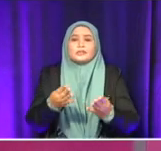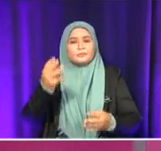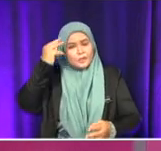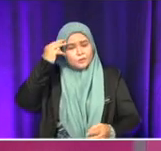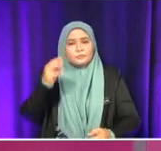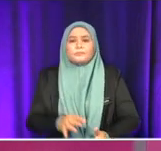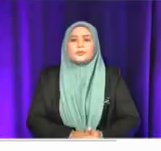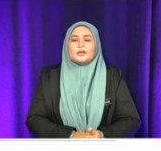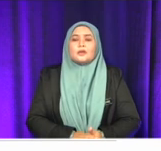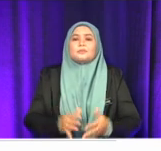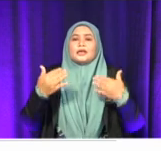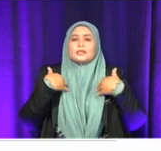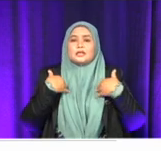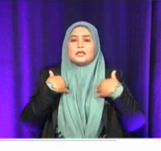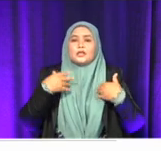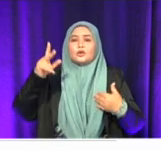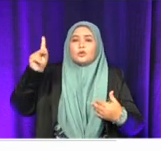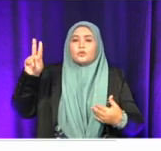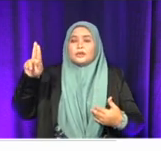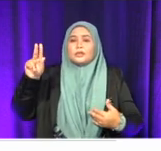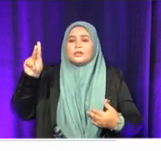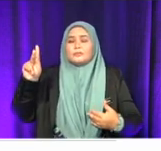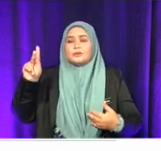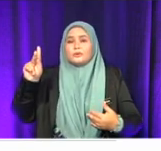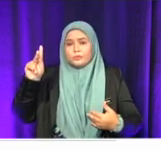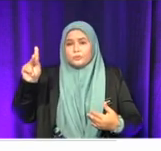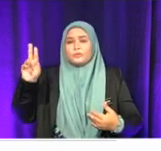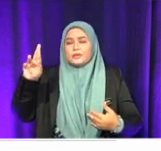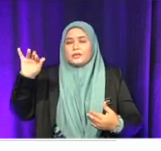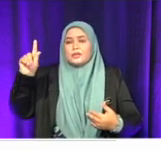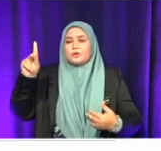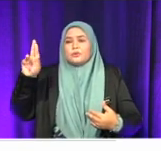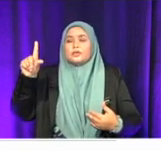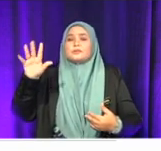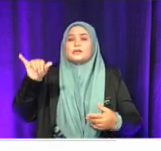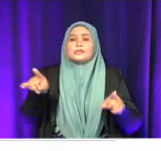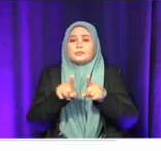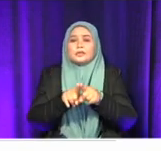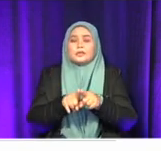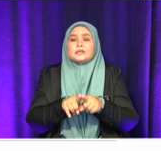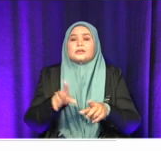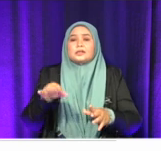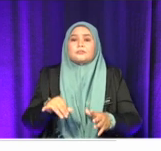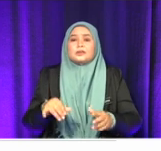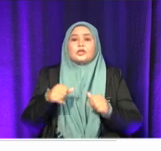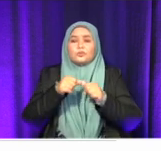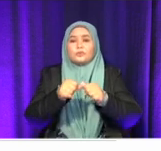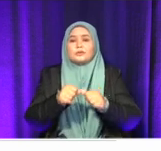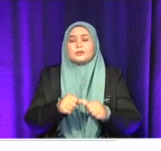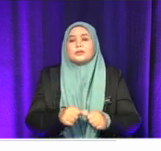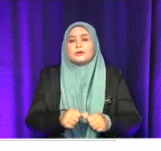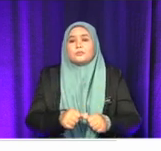yang kedua mengadakan kurikulum yang sama dan berorientasi berorientasikan negara kita Oke